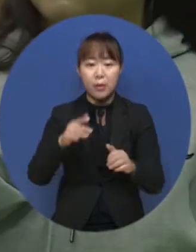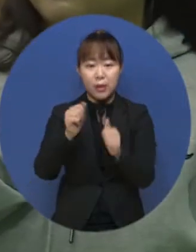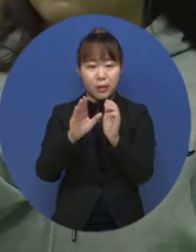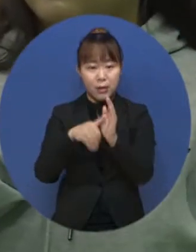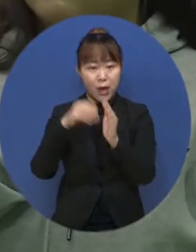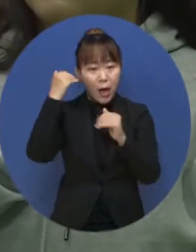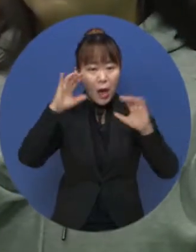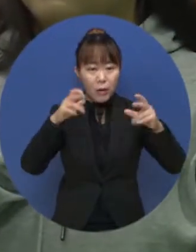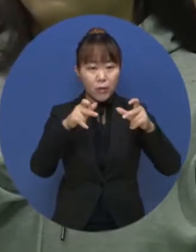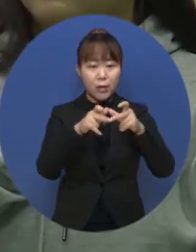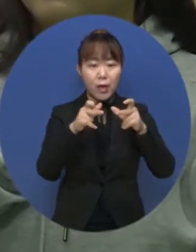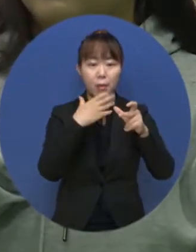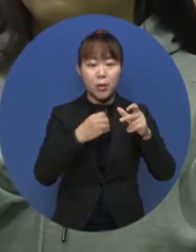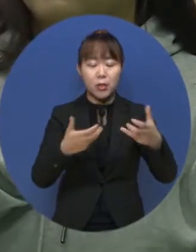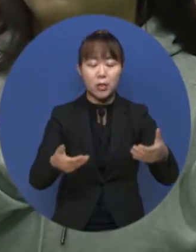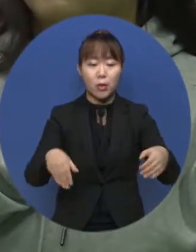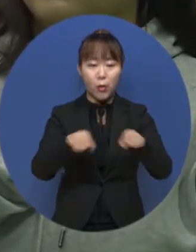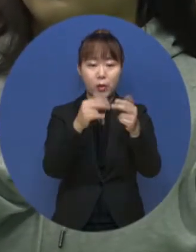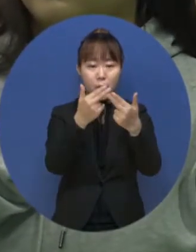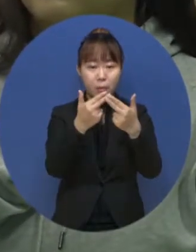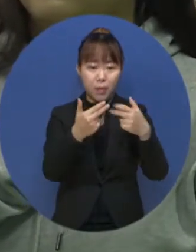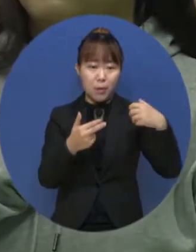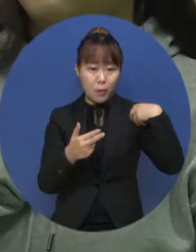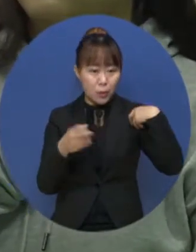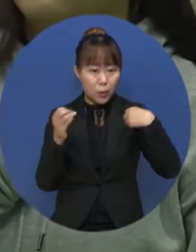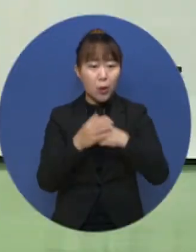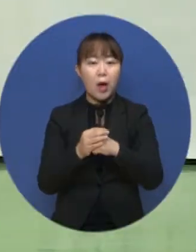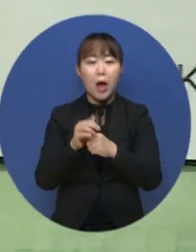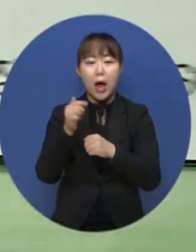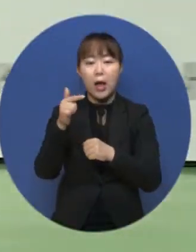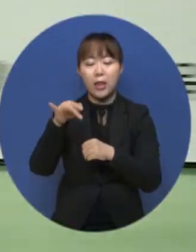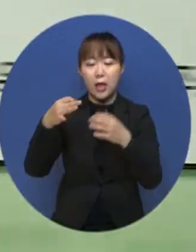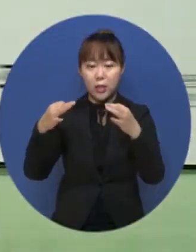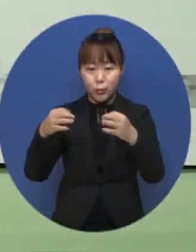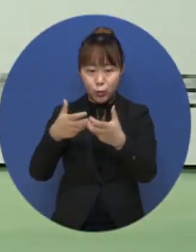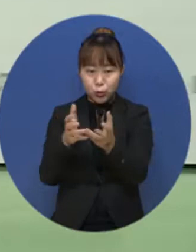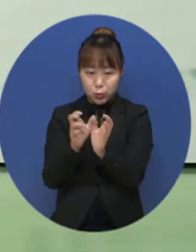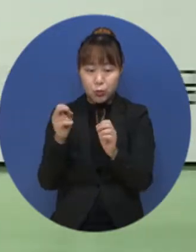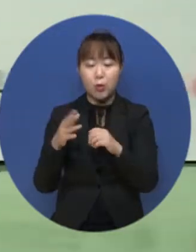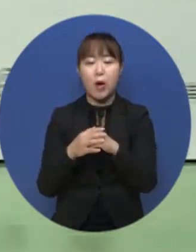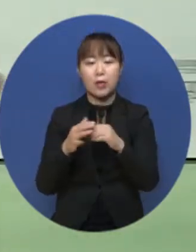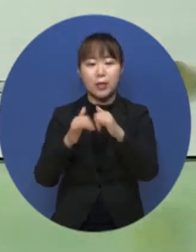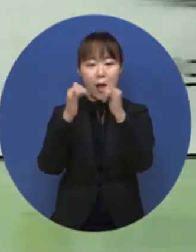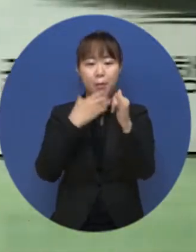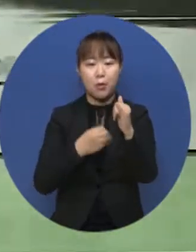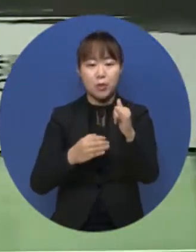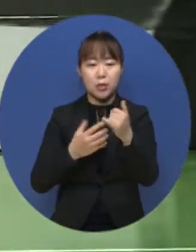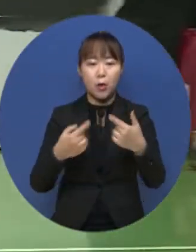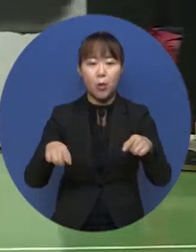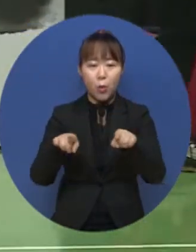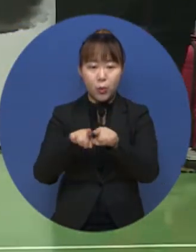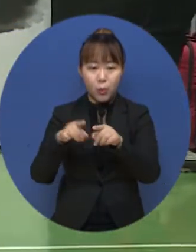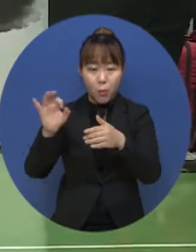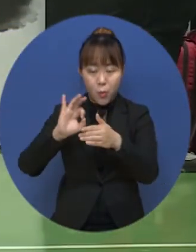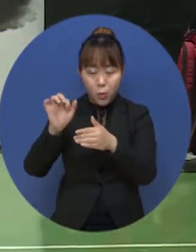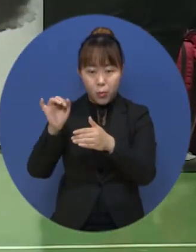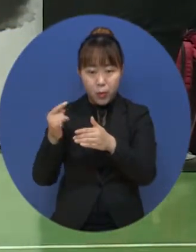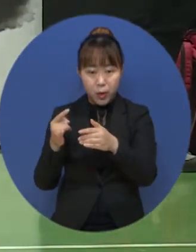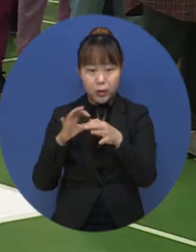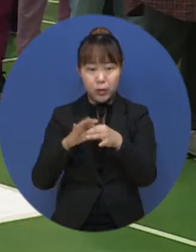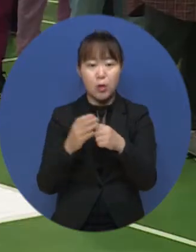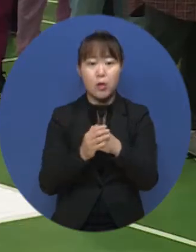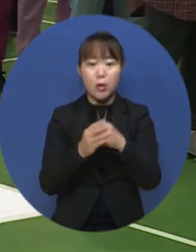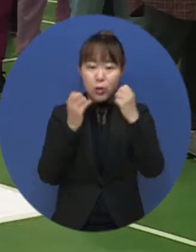대회는 한국장애인복지관협회가 주관하고 하나금융그룹과 사회복지공동모금회의 후원으로